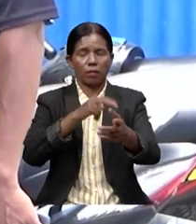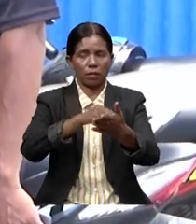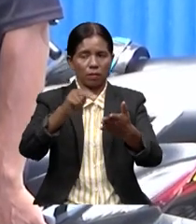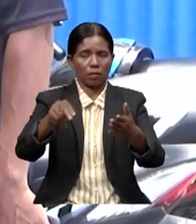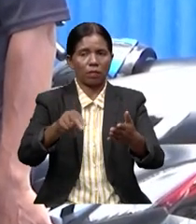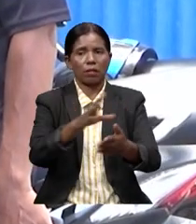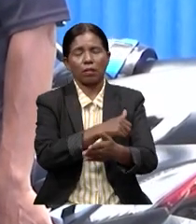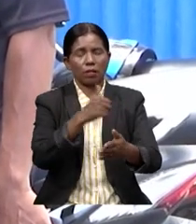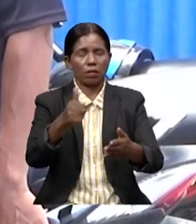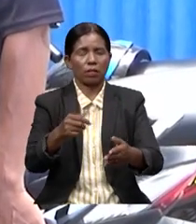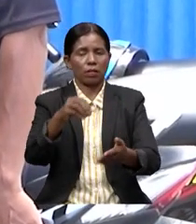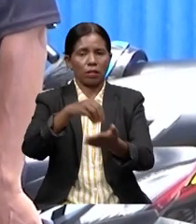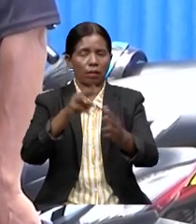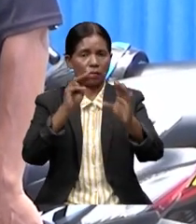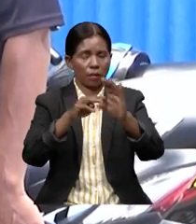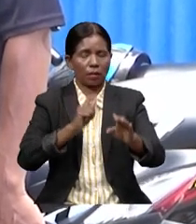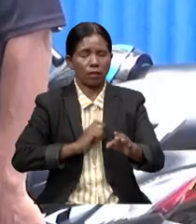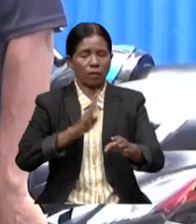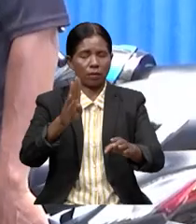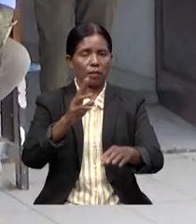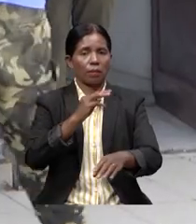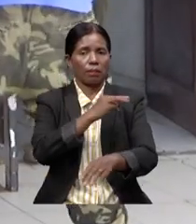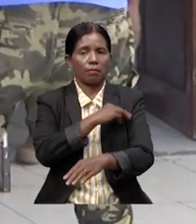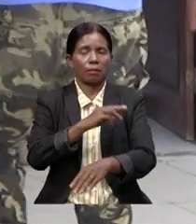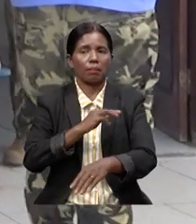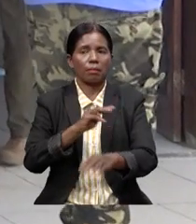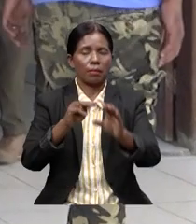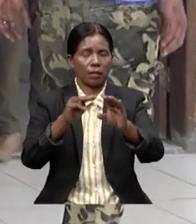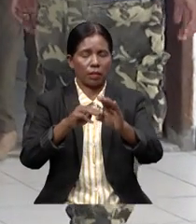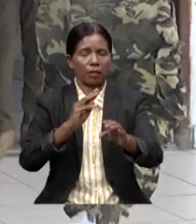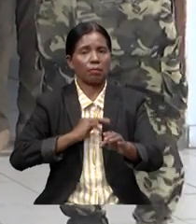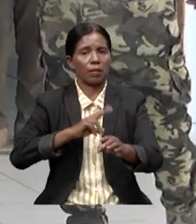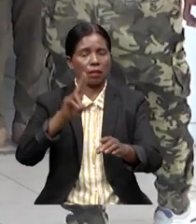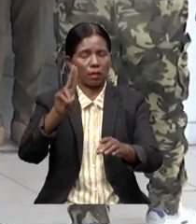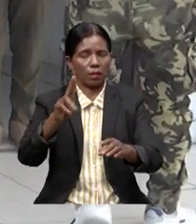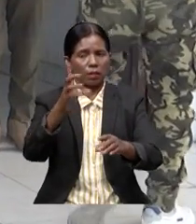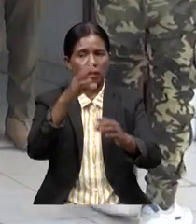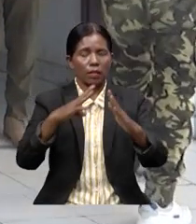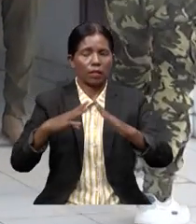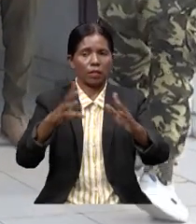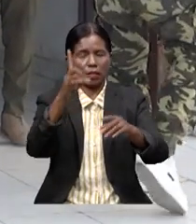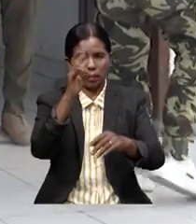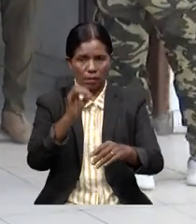ne balung destaka ia mercado taibesi man lewana no balung destaka ia jarding sira ia dilaran Abrong Amaral ZMN.